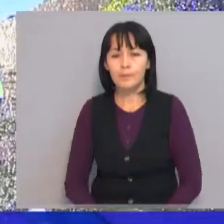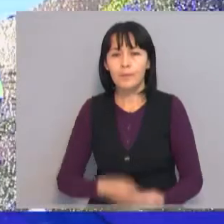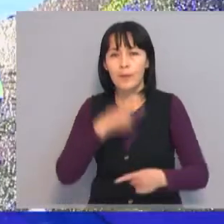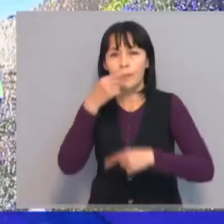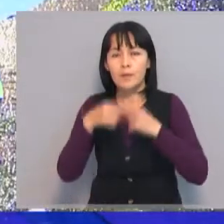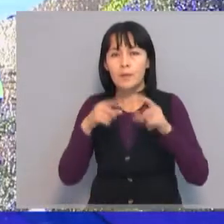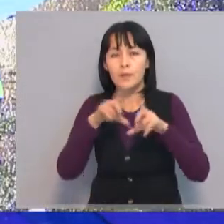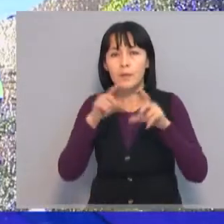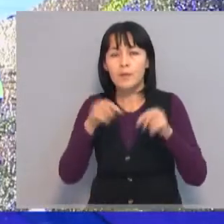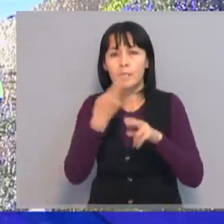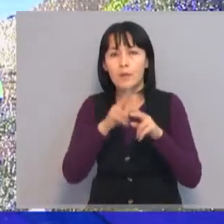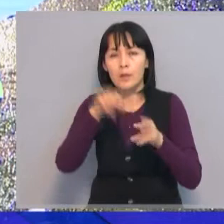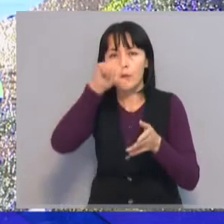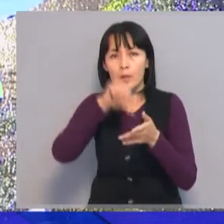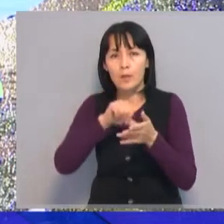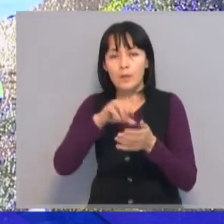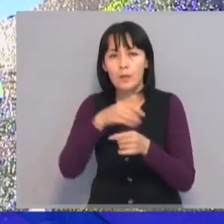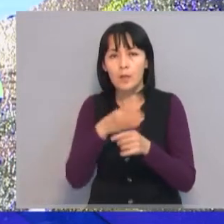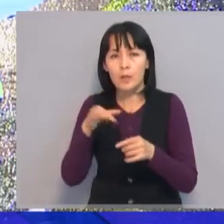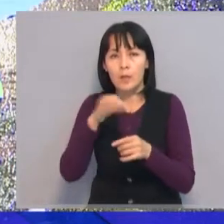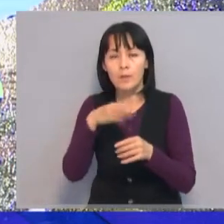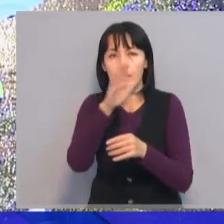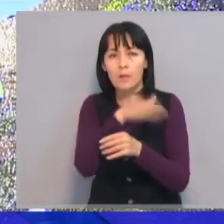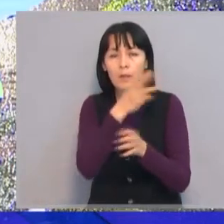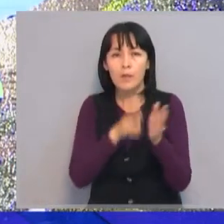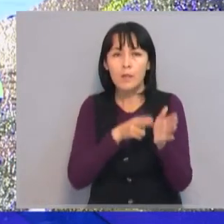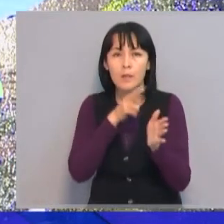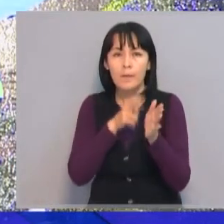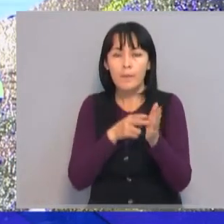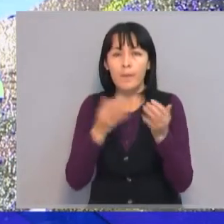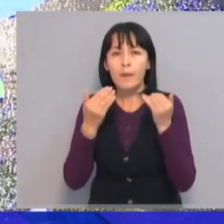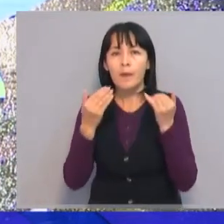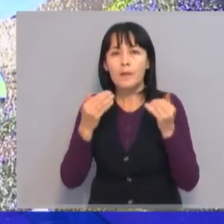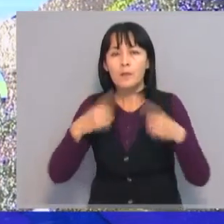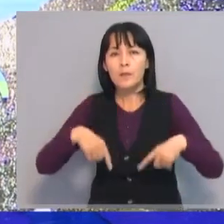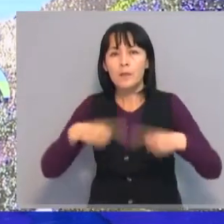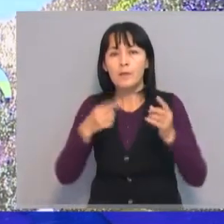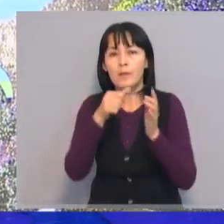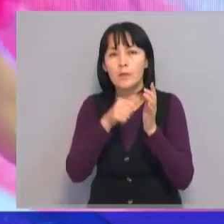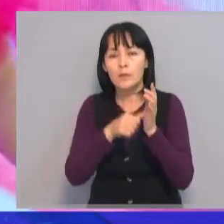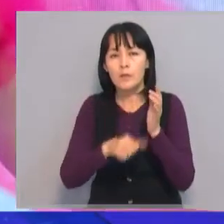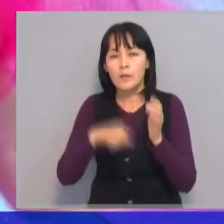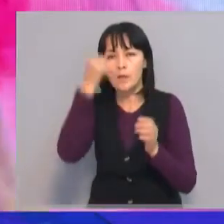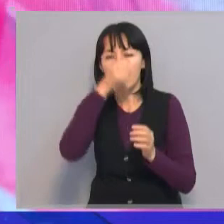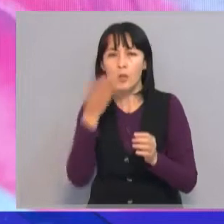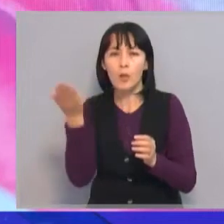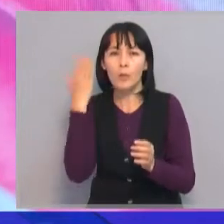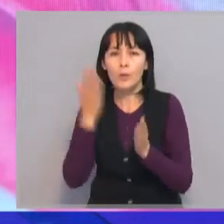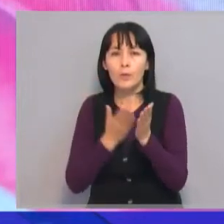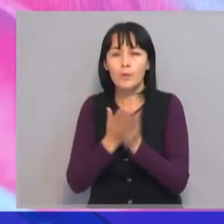Следующий объект, который посетил глава области в городе – парк железнодорожников. Парк, построенный в 60-х годах прошлого века,